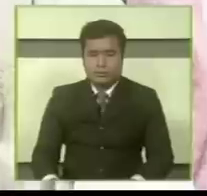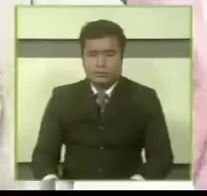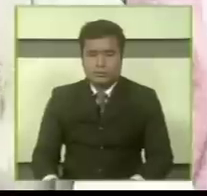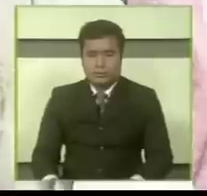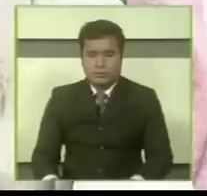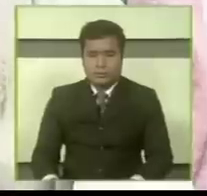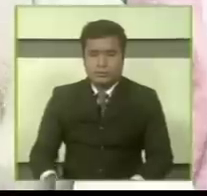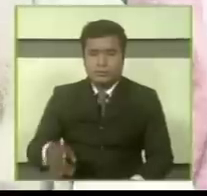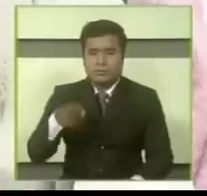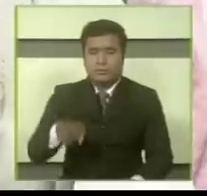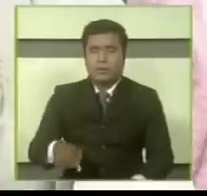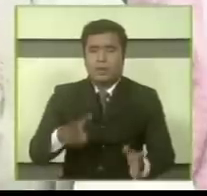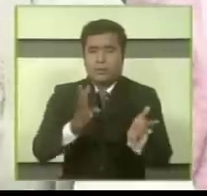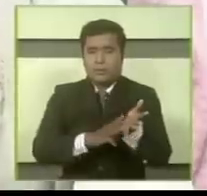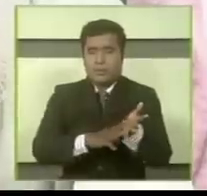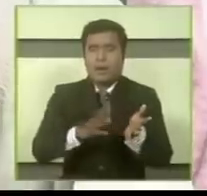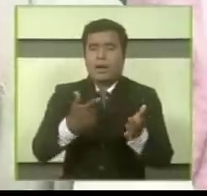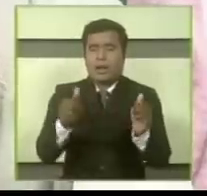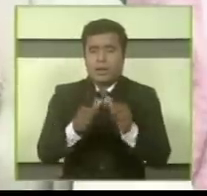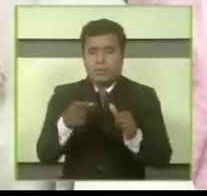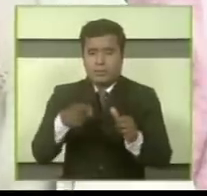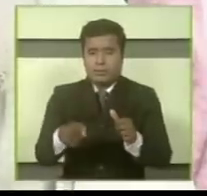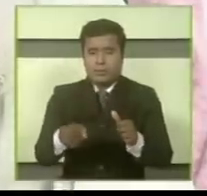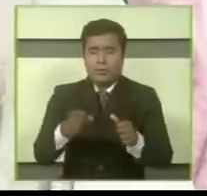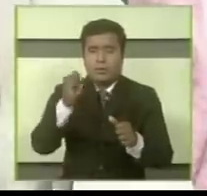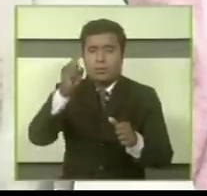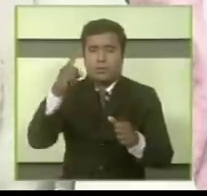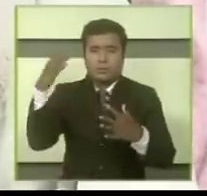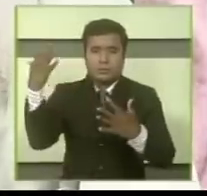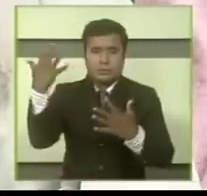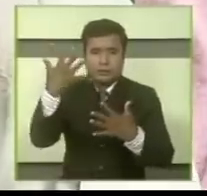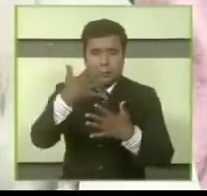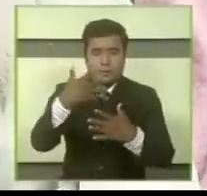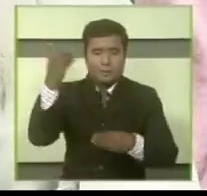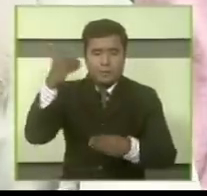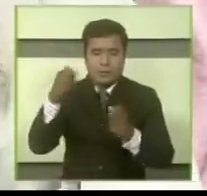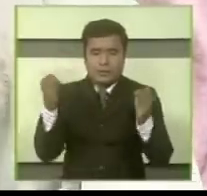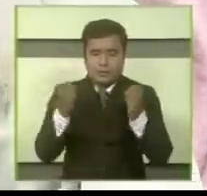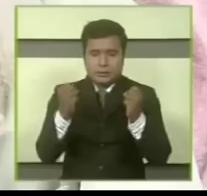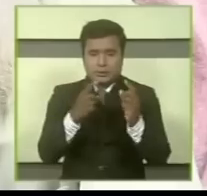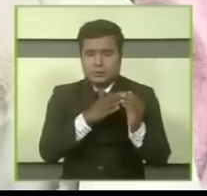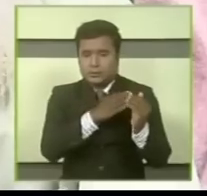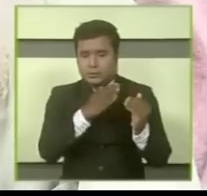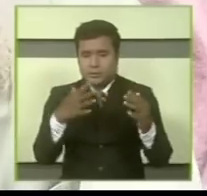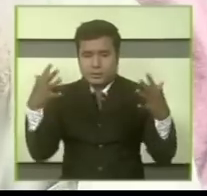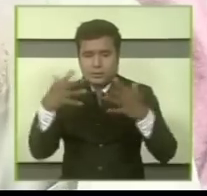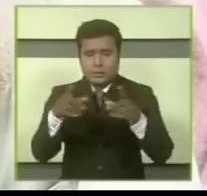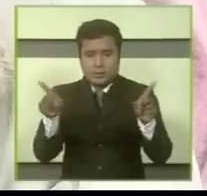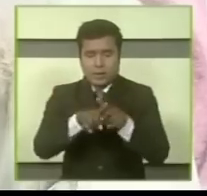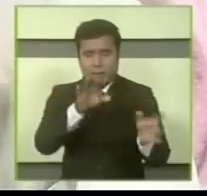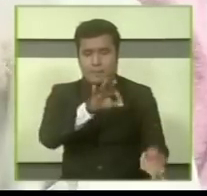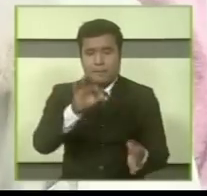এই মার্চ এপ্রিল মাসে পশ্চিমা লঘুচাপের প্রভাব থাকে বা শীতকালের মধ্যে পশ্চিমা লঘুচাপের প্রভাব